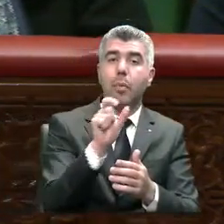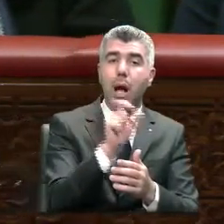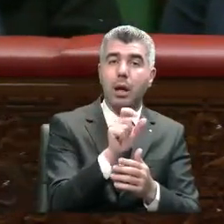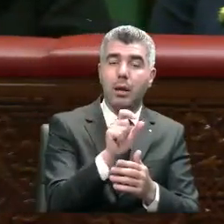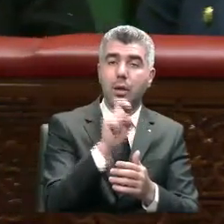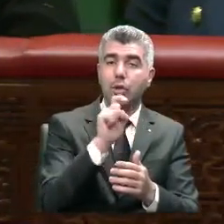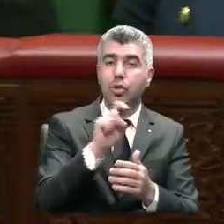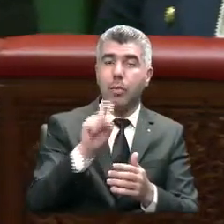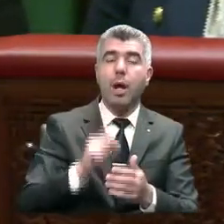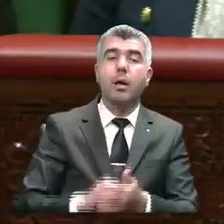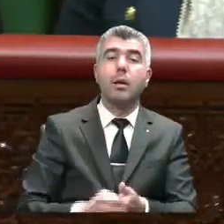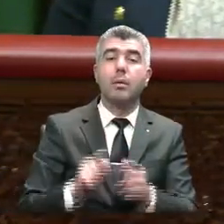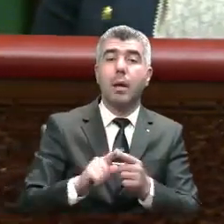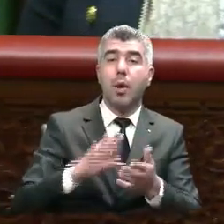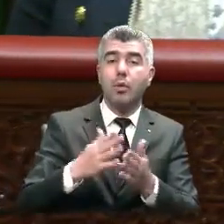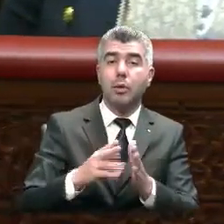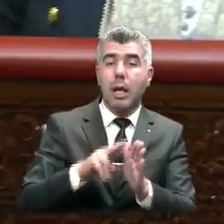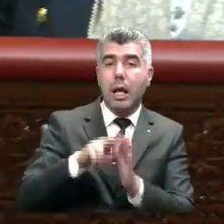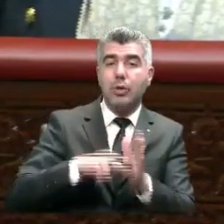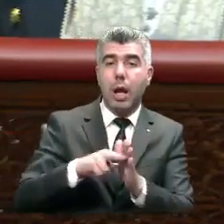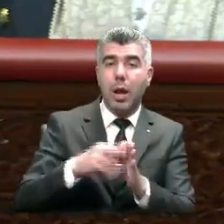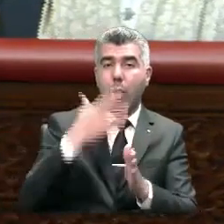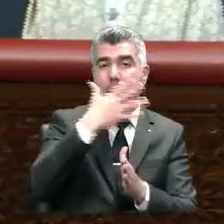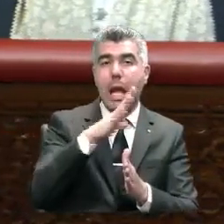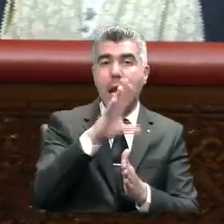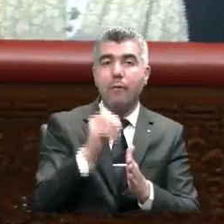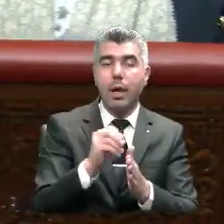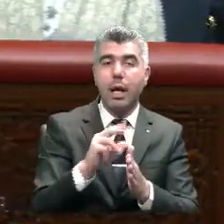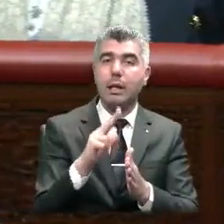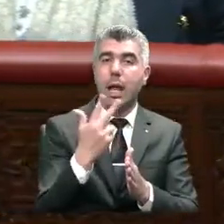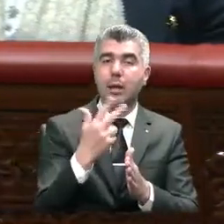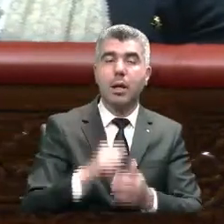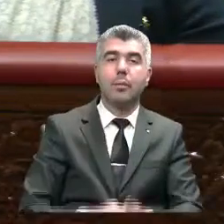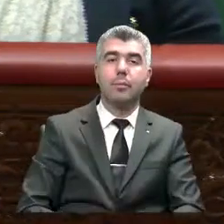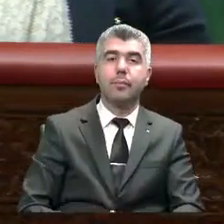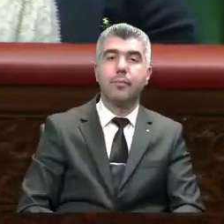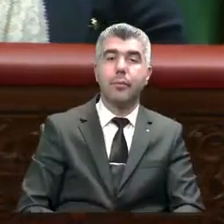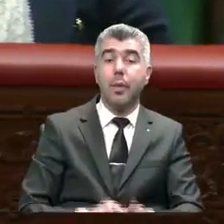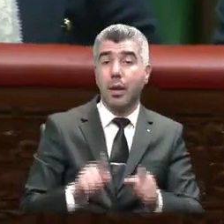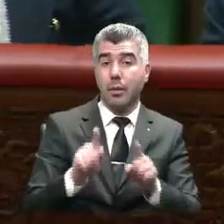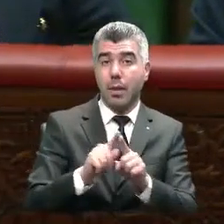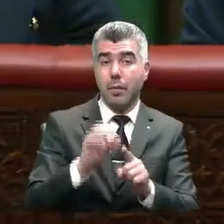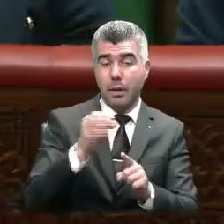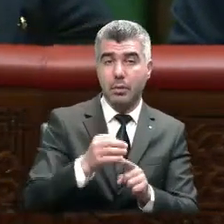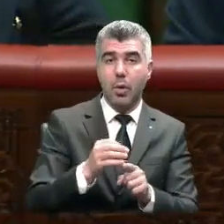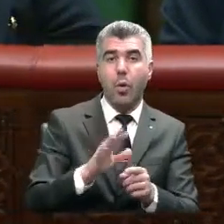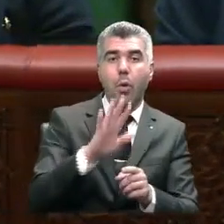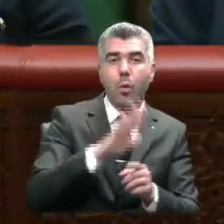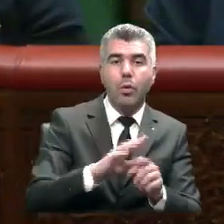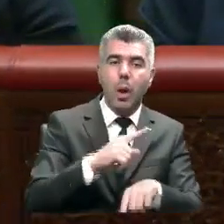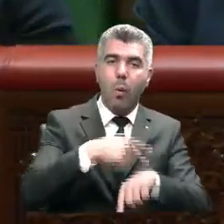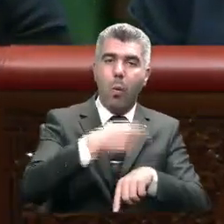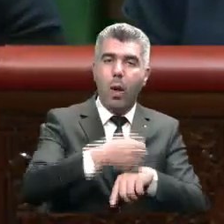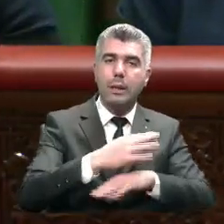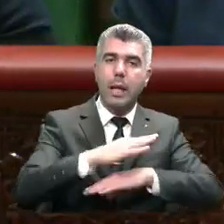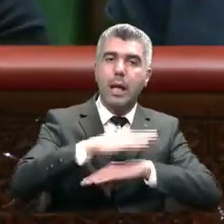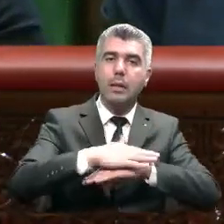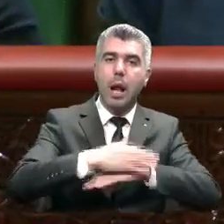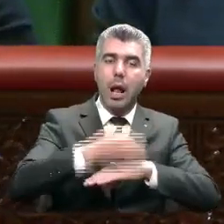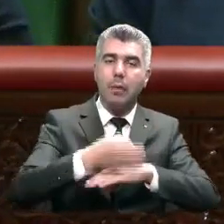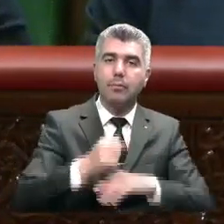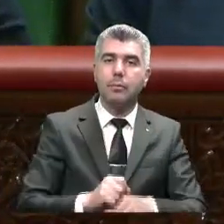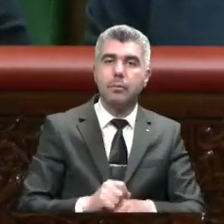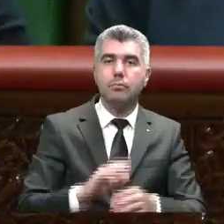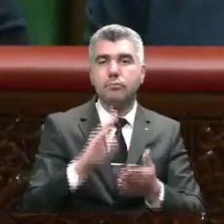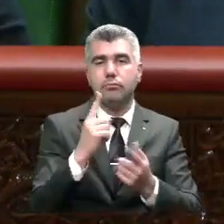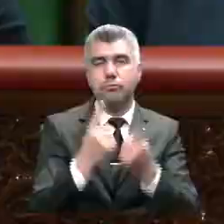احسن شركه جويه جهويه بافريقيا من جهه اخرى وحسب دراسه تقييم مستوى احترام مواعيد الرحلات بلغ المعدل